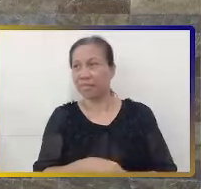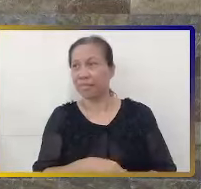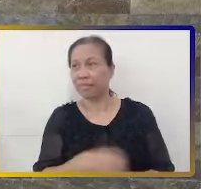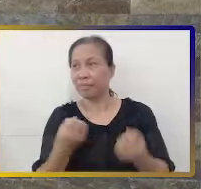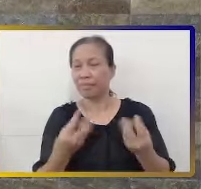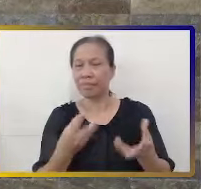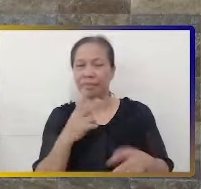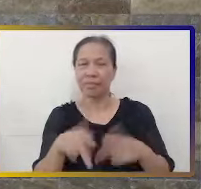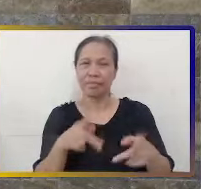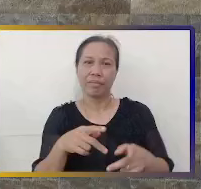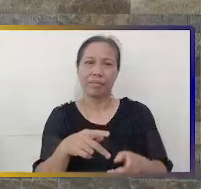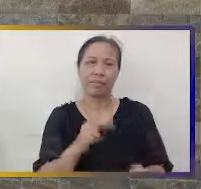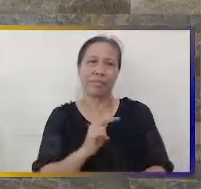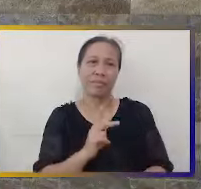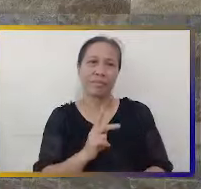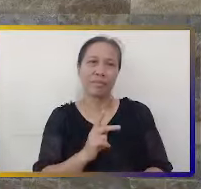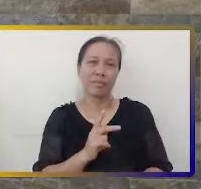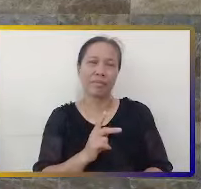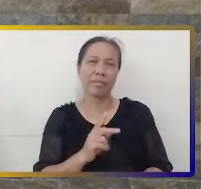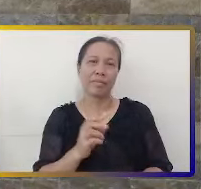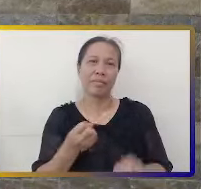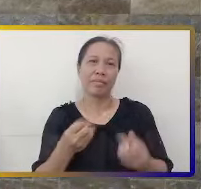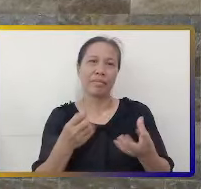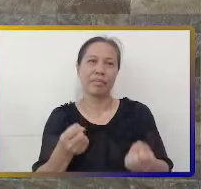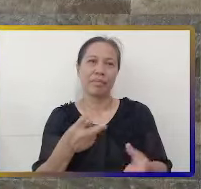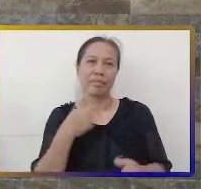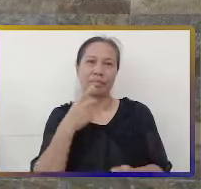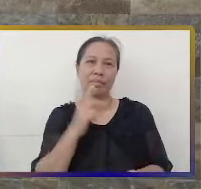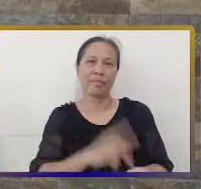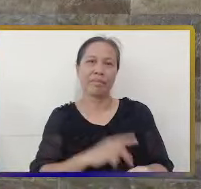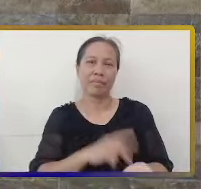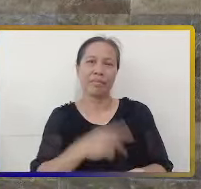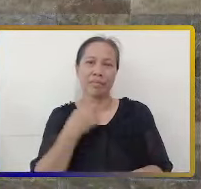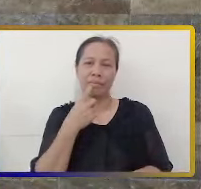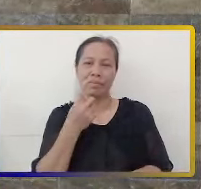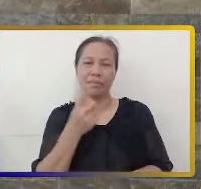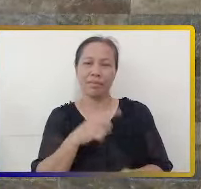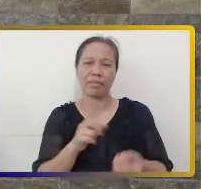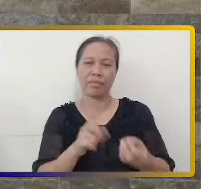binabanggit si si Paul tungkol sa bagay na ito